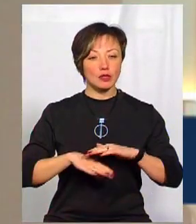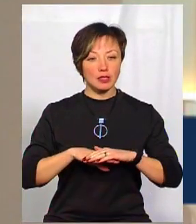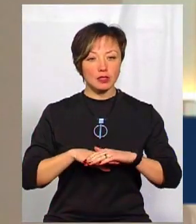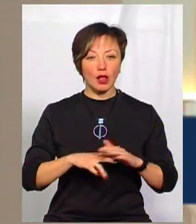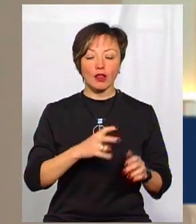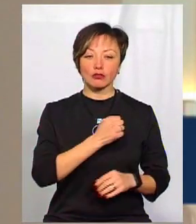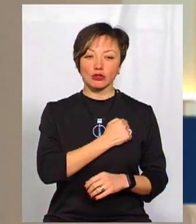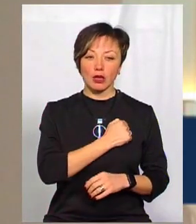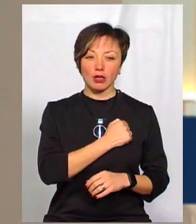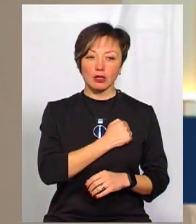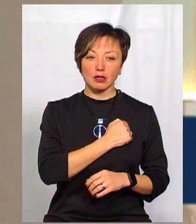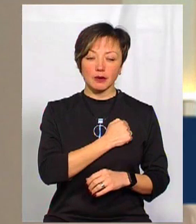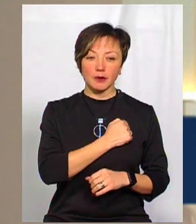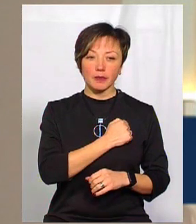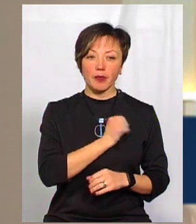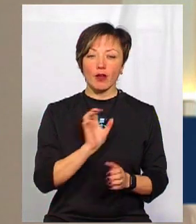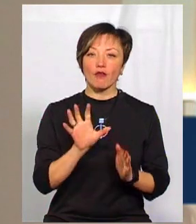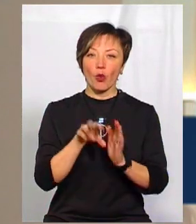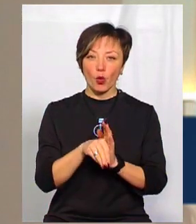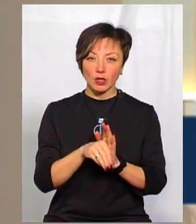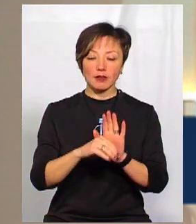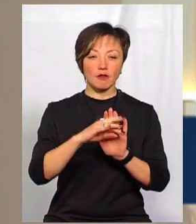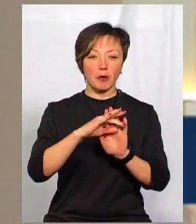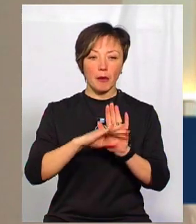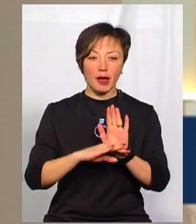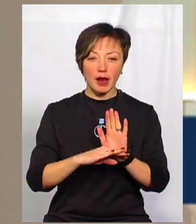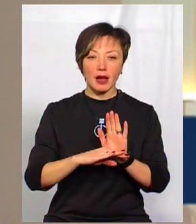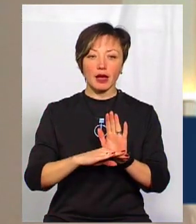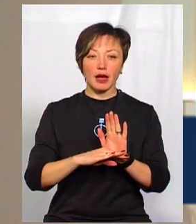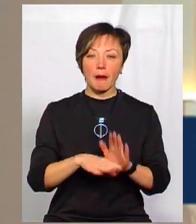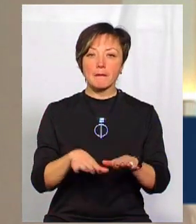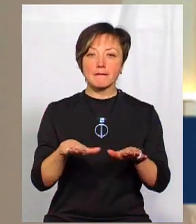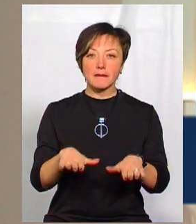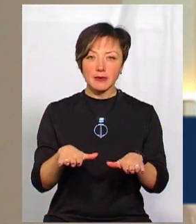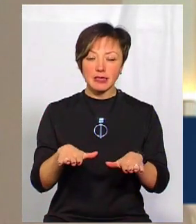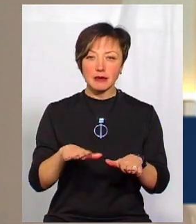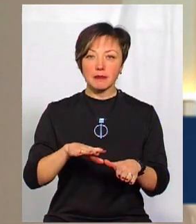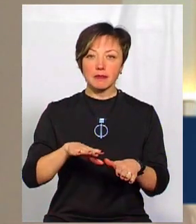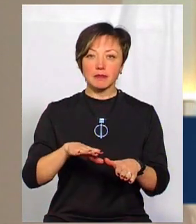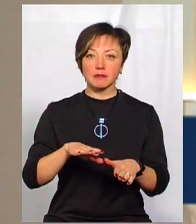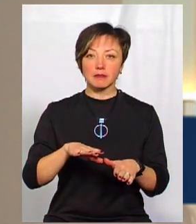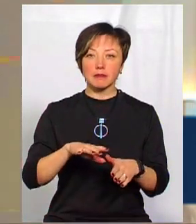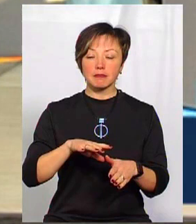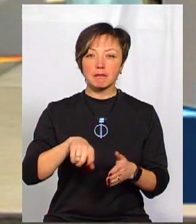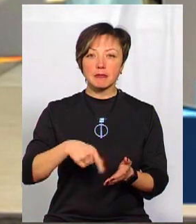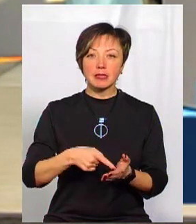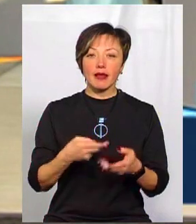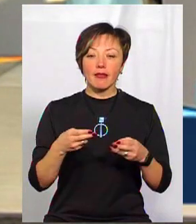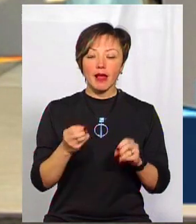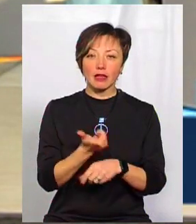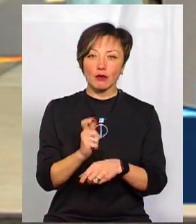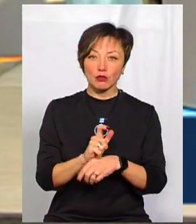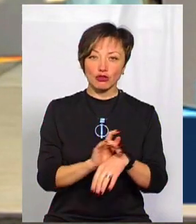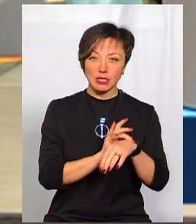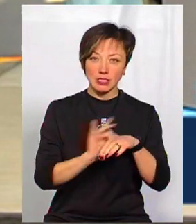Кам'янець-Подільський, на жаль, входить в перелік місць, де найбільше стратили євреїв. У